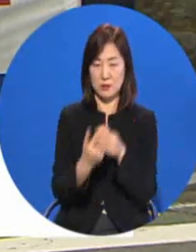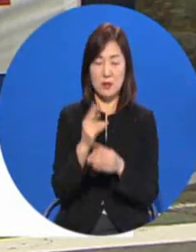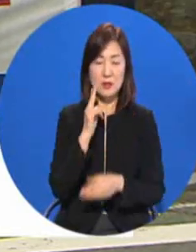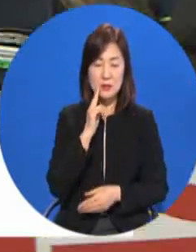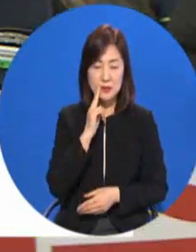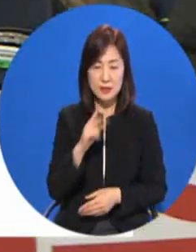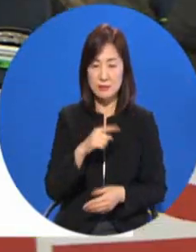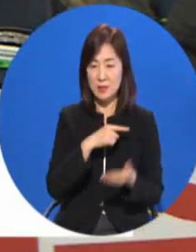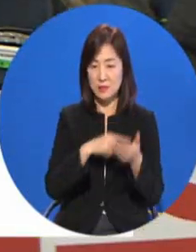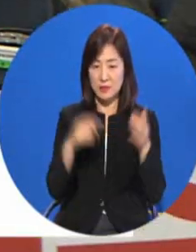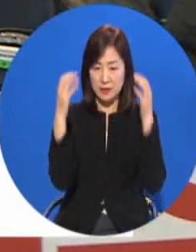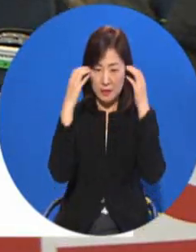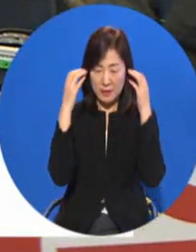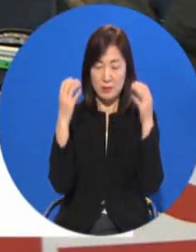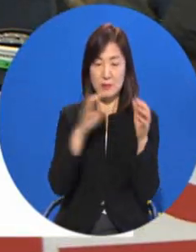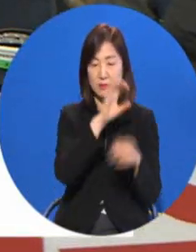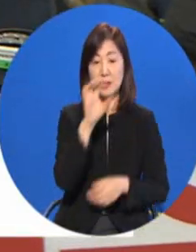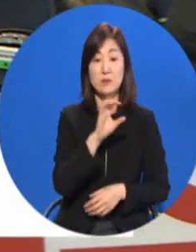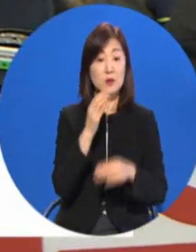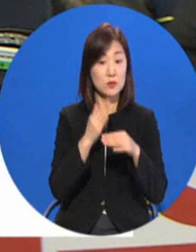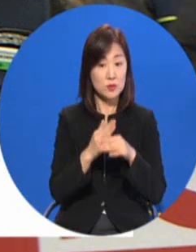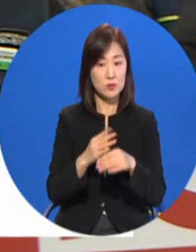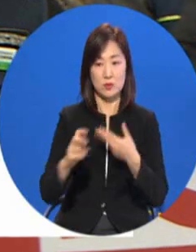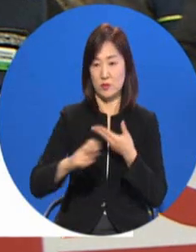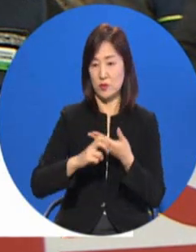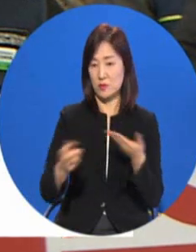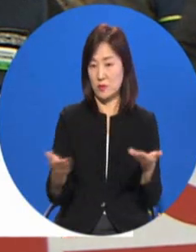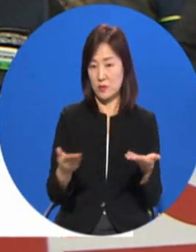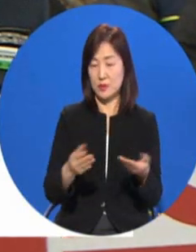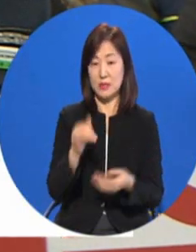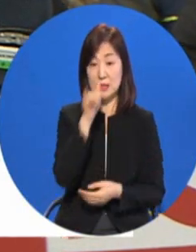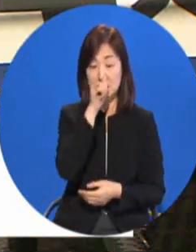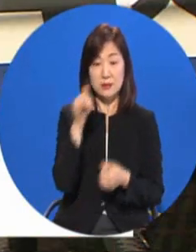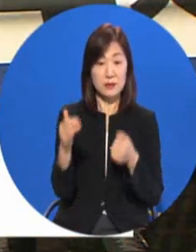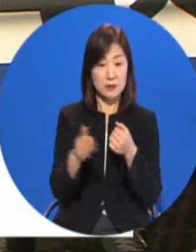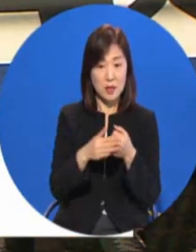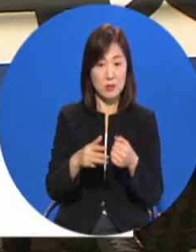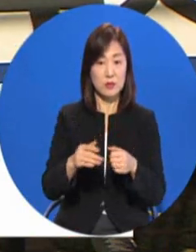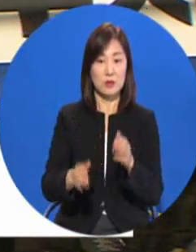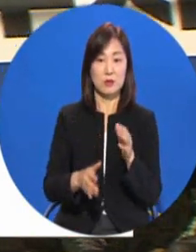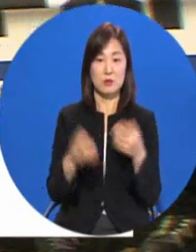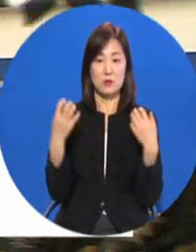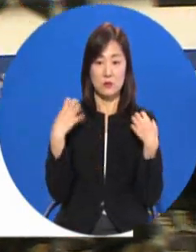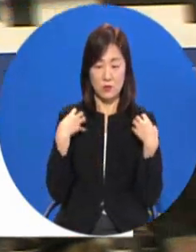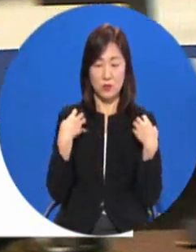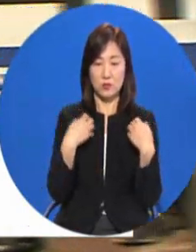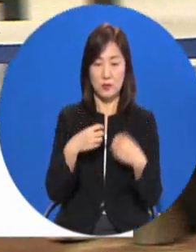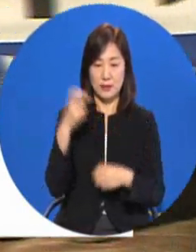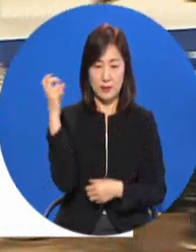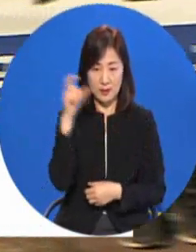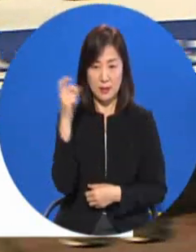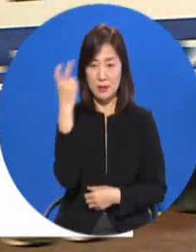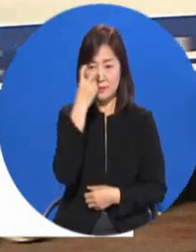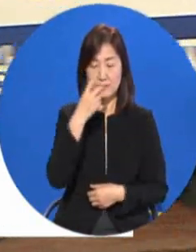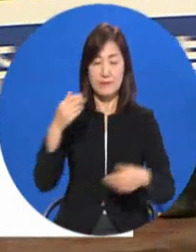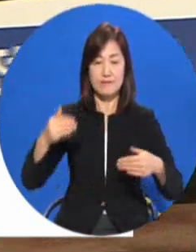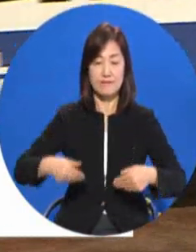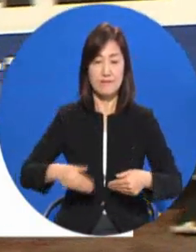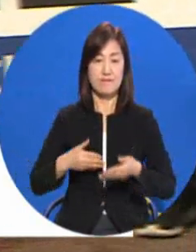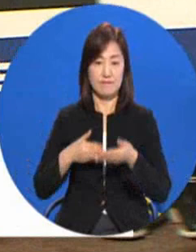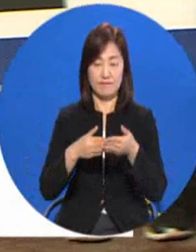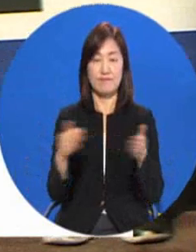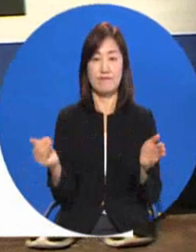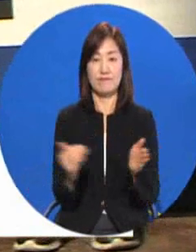재해가 반복되고 부당 노동 행위 도 잇따르고 있다며 고용노동부에 강력한 수사가 필요하다고 주장했습니다